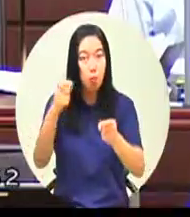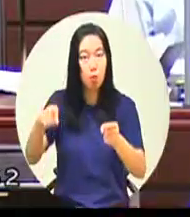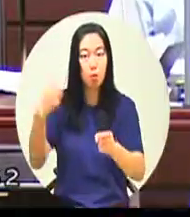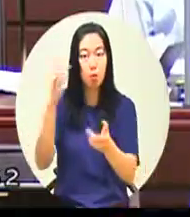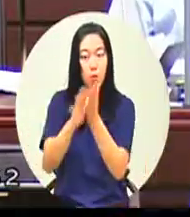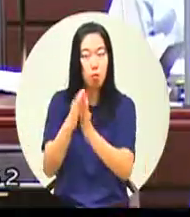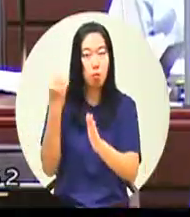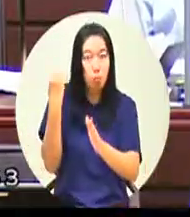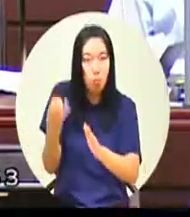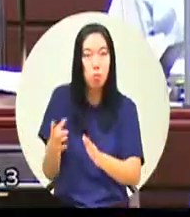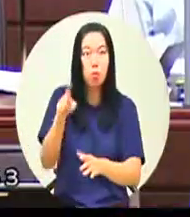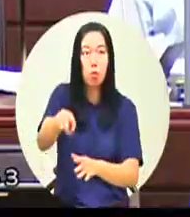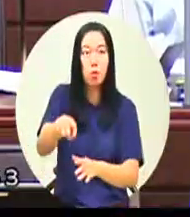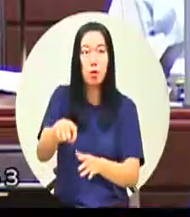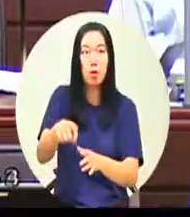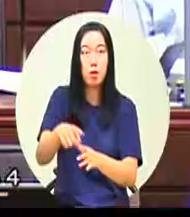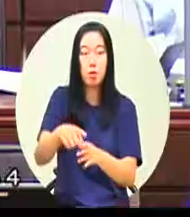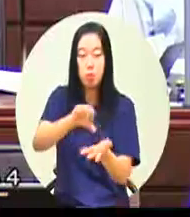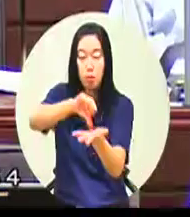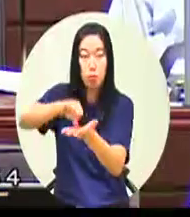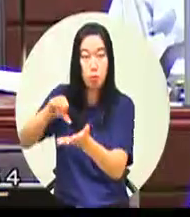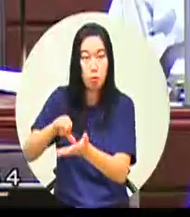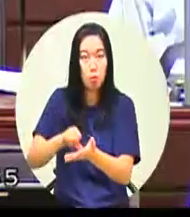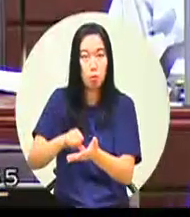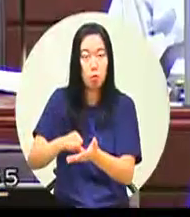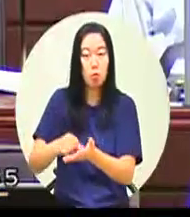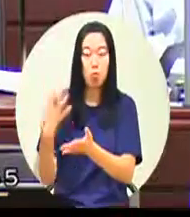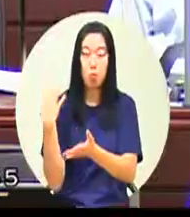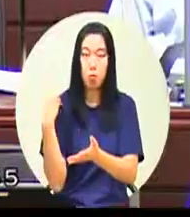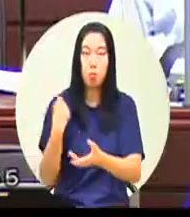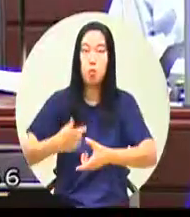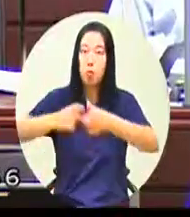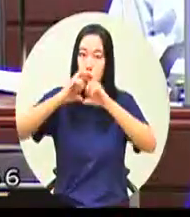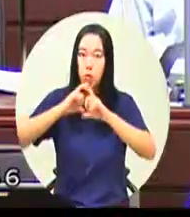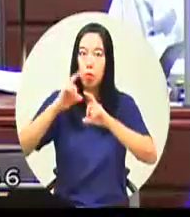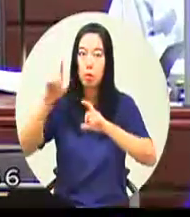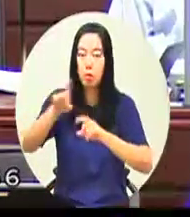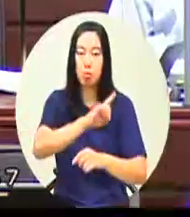就是复耕。复耕就是说他必须要做一个计划书，